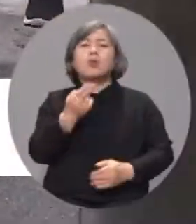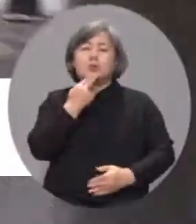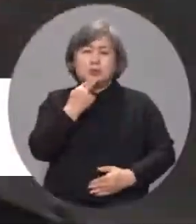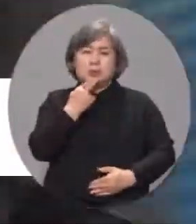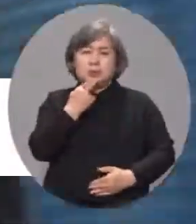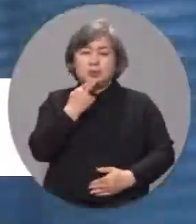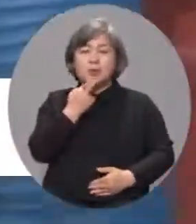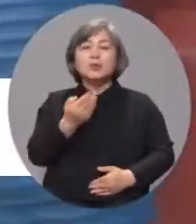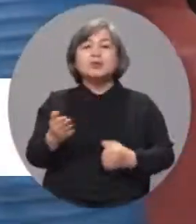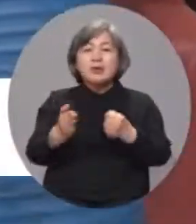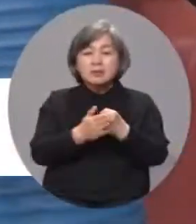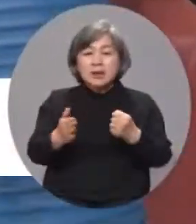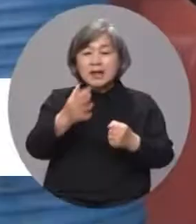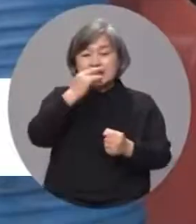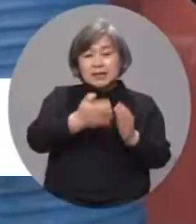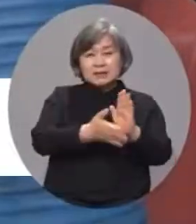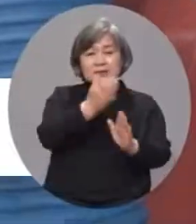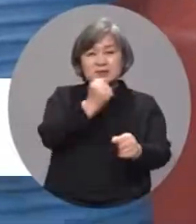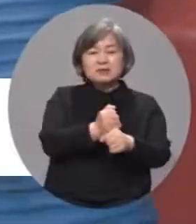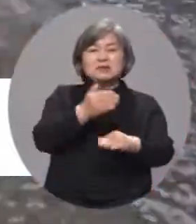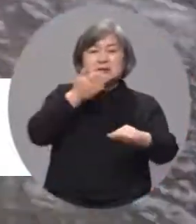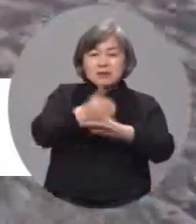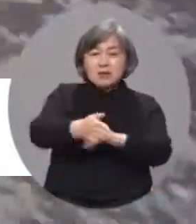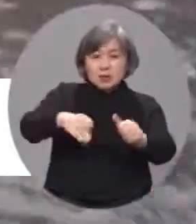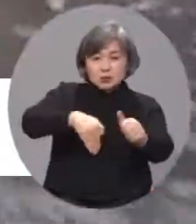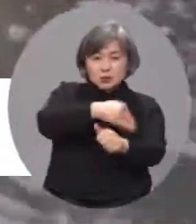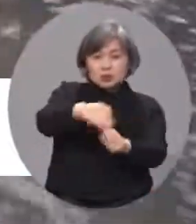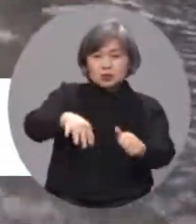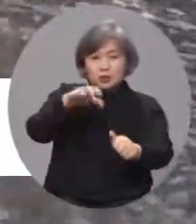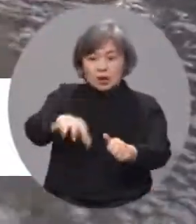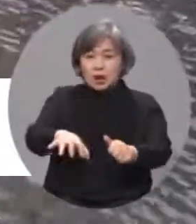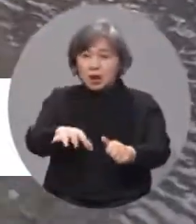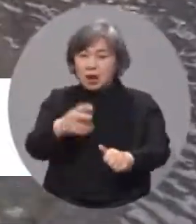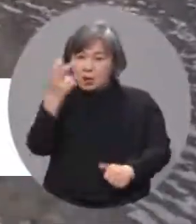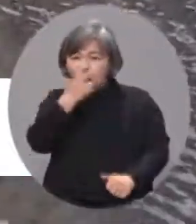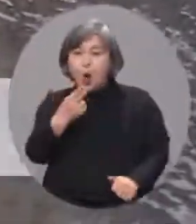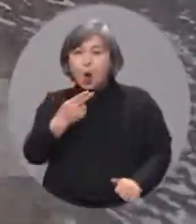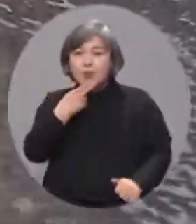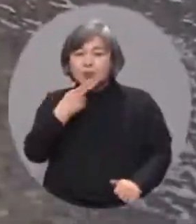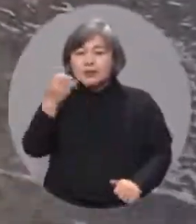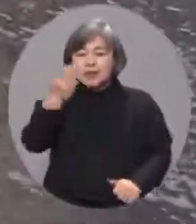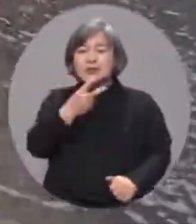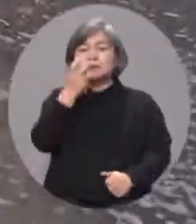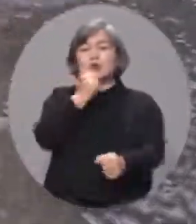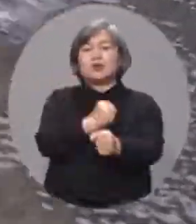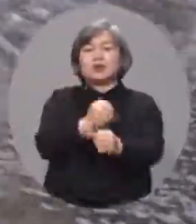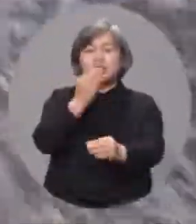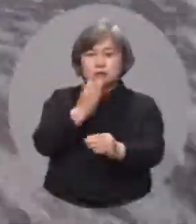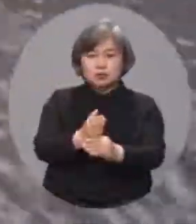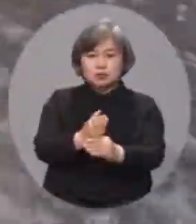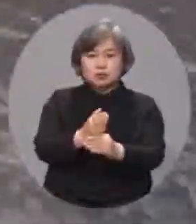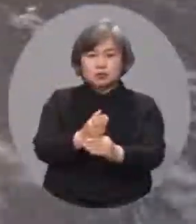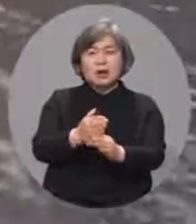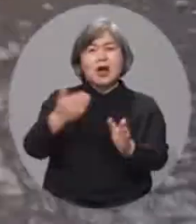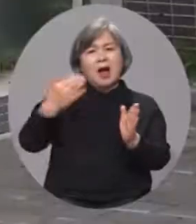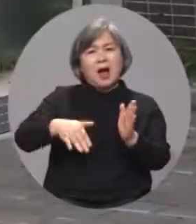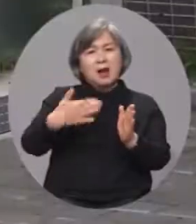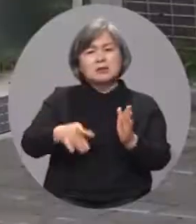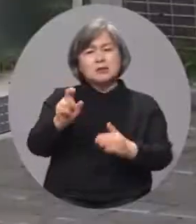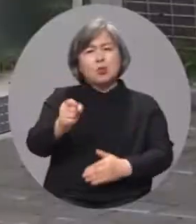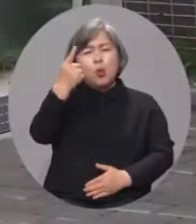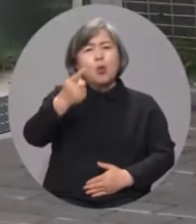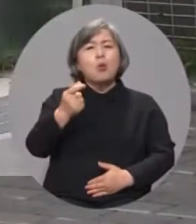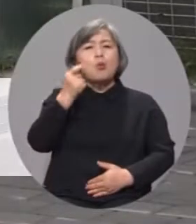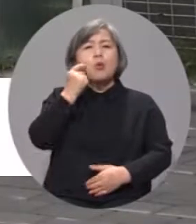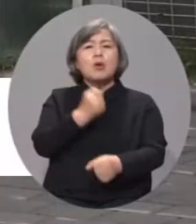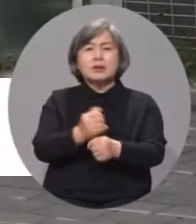수 없었던 상황. 익산시는 뒤늦게 주변 지역에 막힌 우수관은 없는지 재조사에 나섰습니다. 아직은 지금